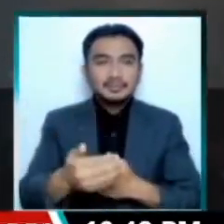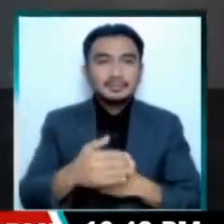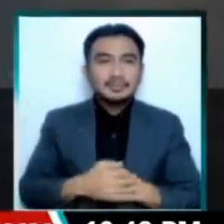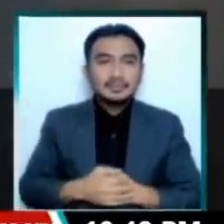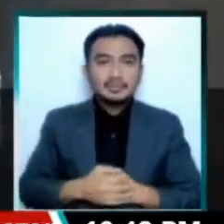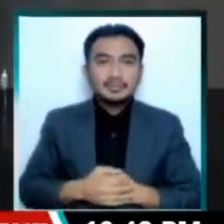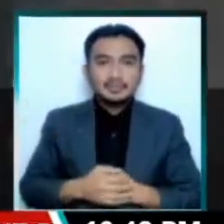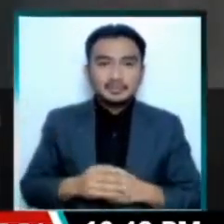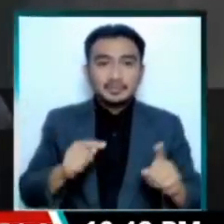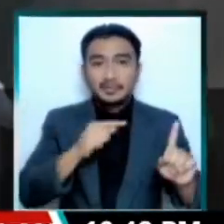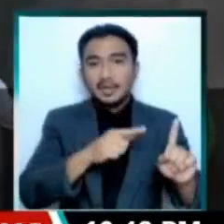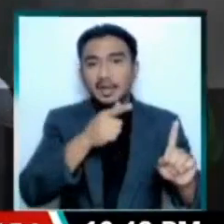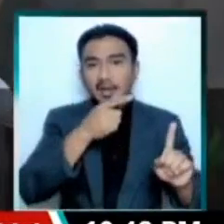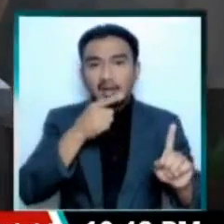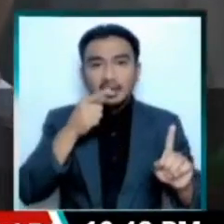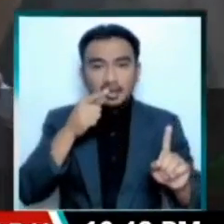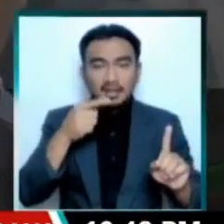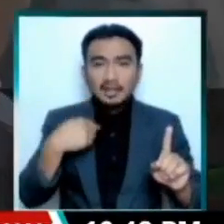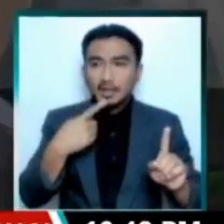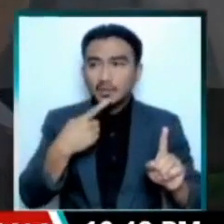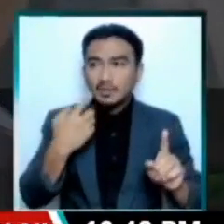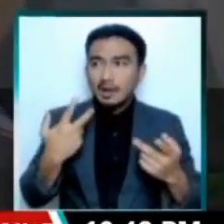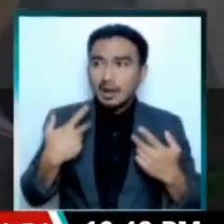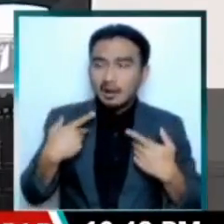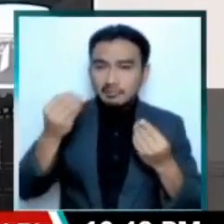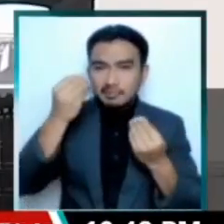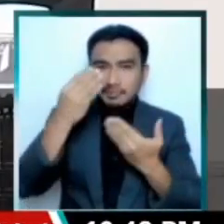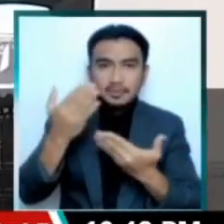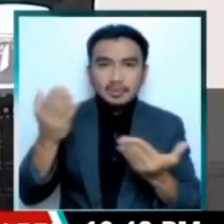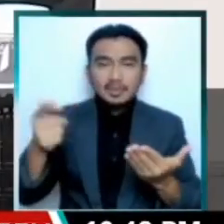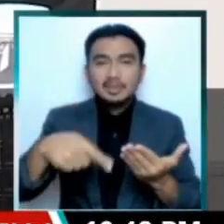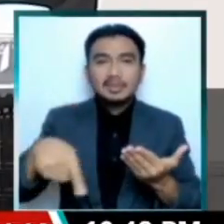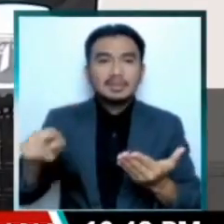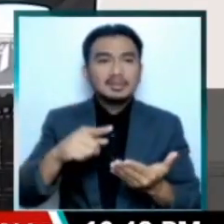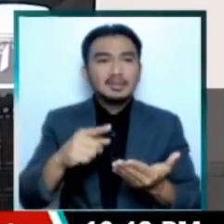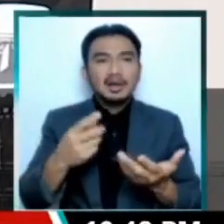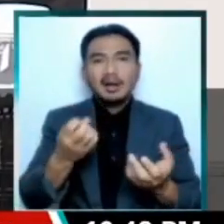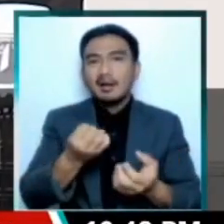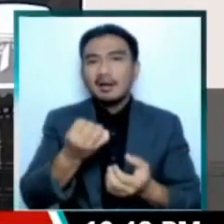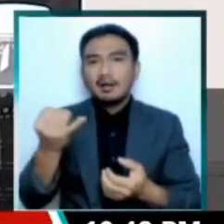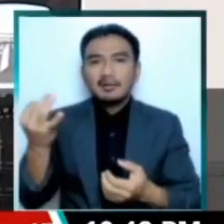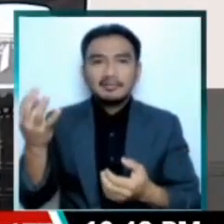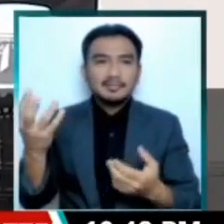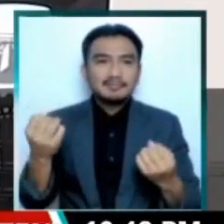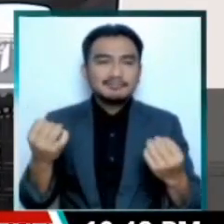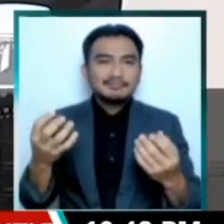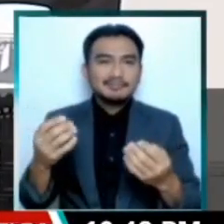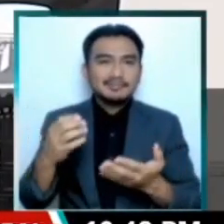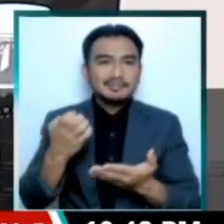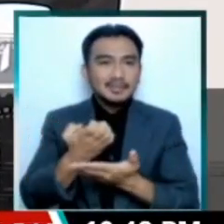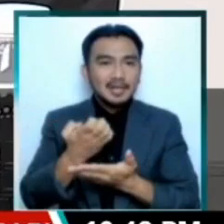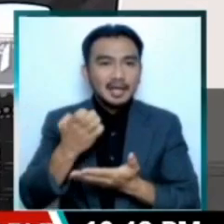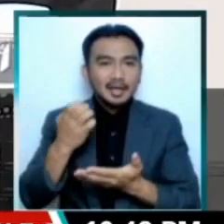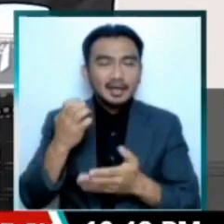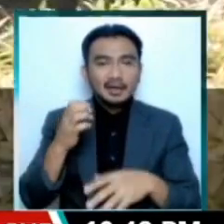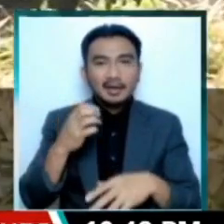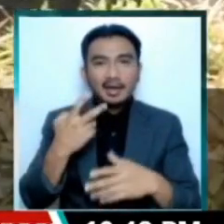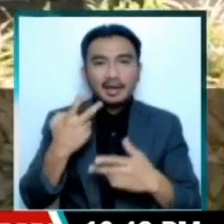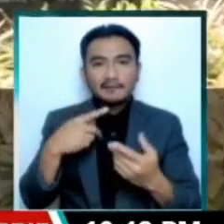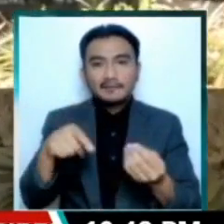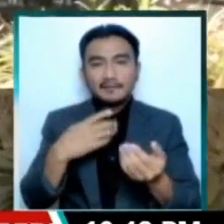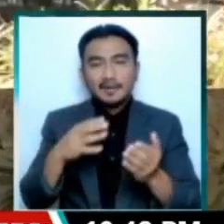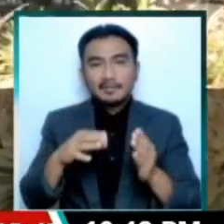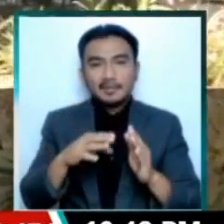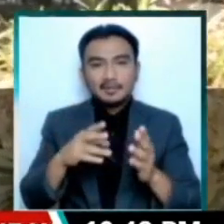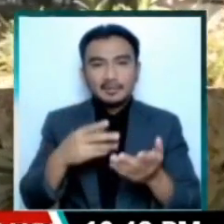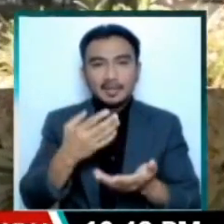sa pagkapangulo ang mahigit 100 ekonomista, kabilang si dating Duterte admin NEDA Chief Ernesto Pernia at